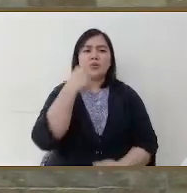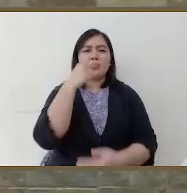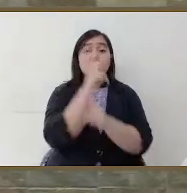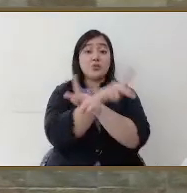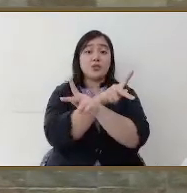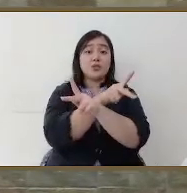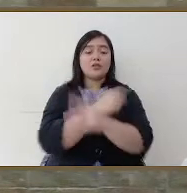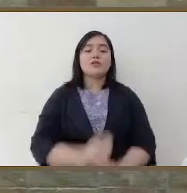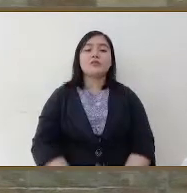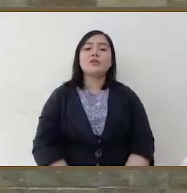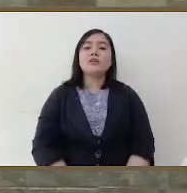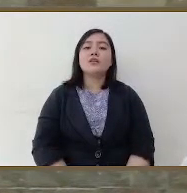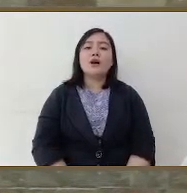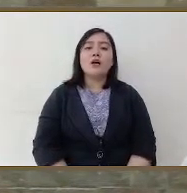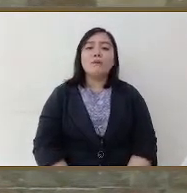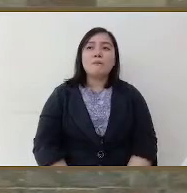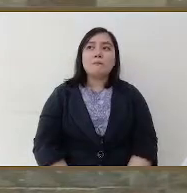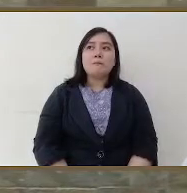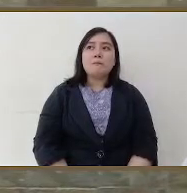Listen,